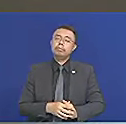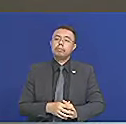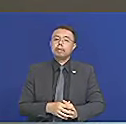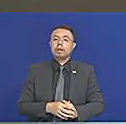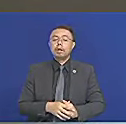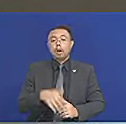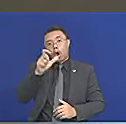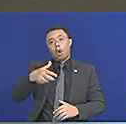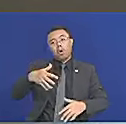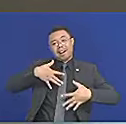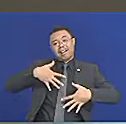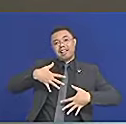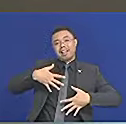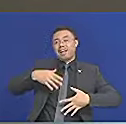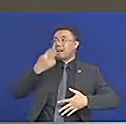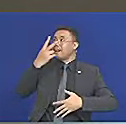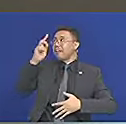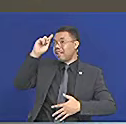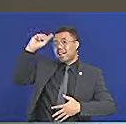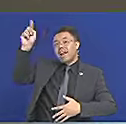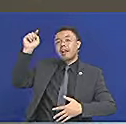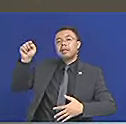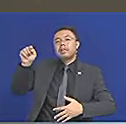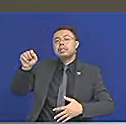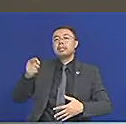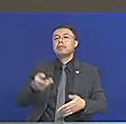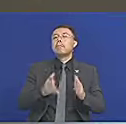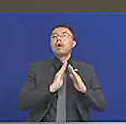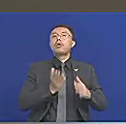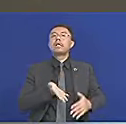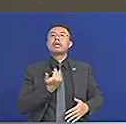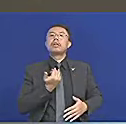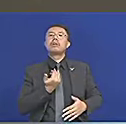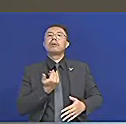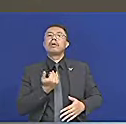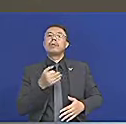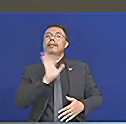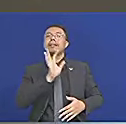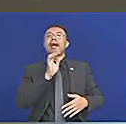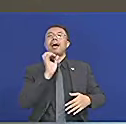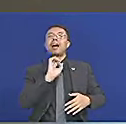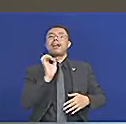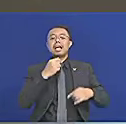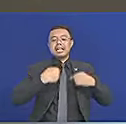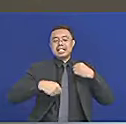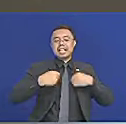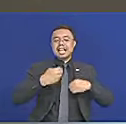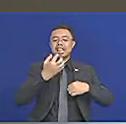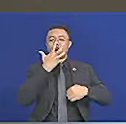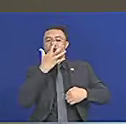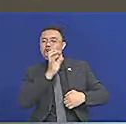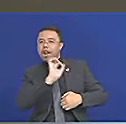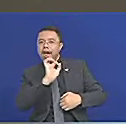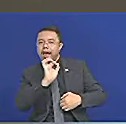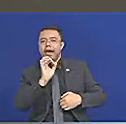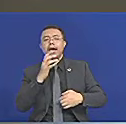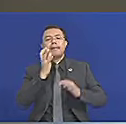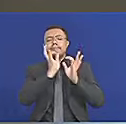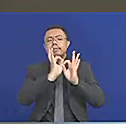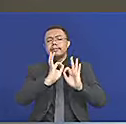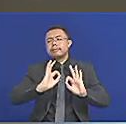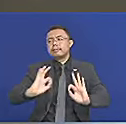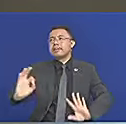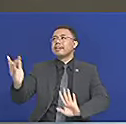Dan kegentaran akan Allah ini membangun hidup yang tidak bercacat dan tidak bercela di